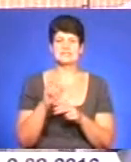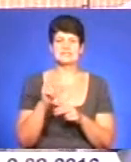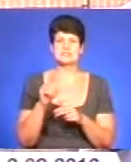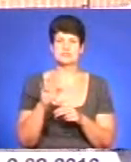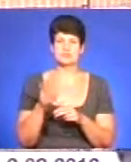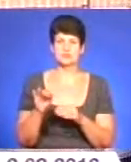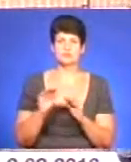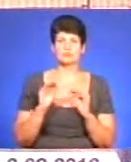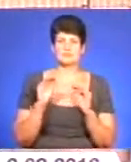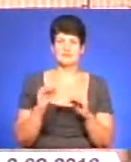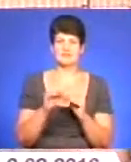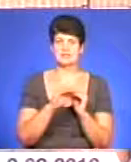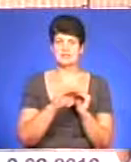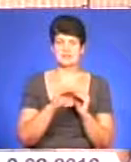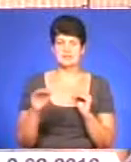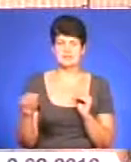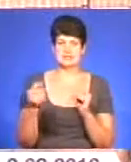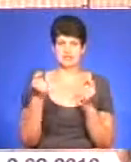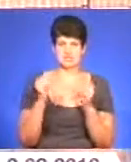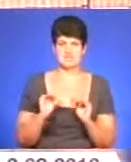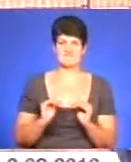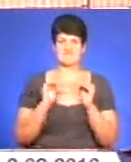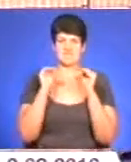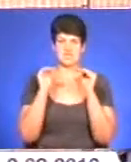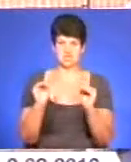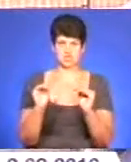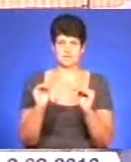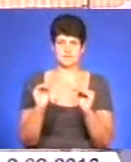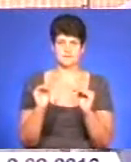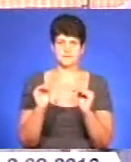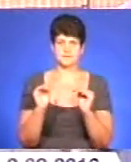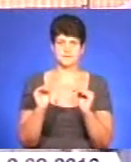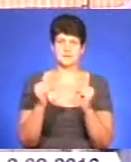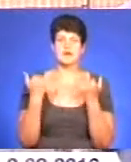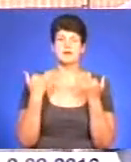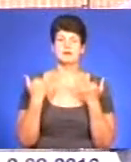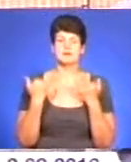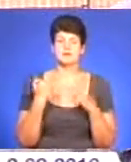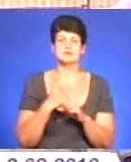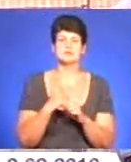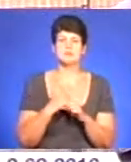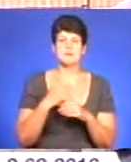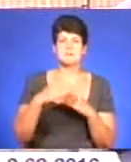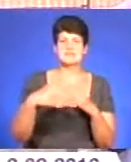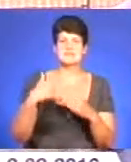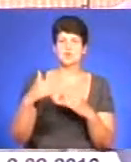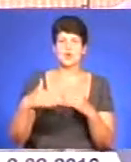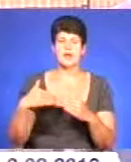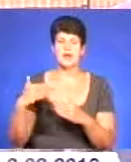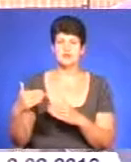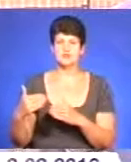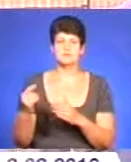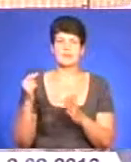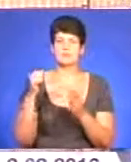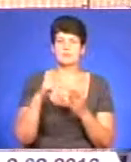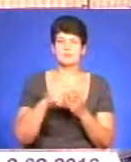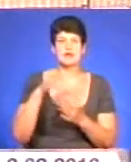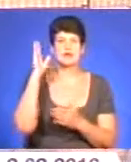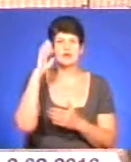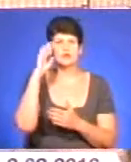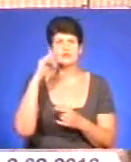поставили плити перекриття, вивели все трошки вище, наверх. А зараз робимо ізоляцію, щоб не попадала, значить, вода, стічні